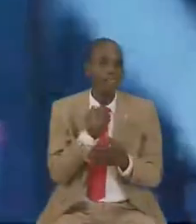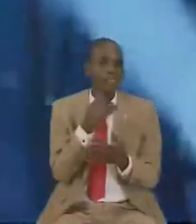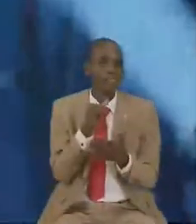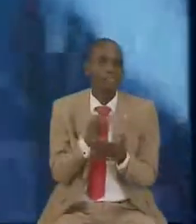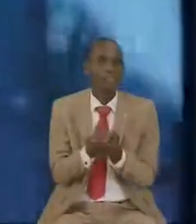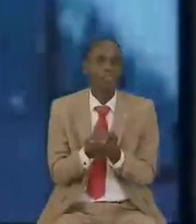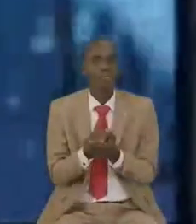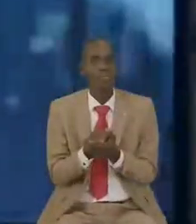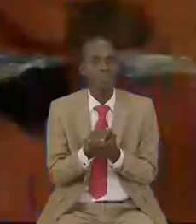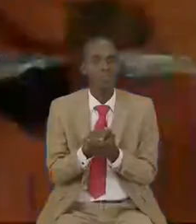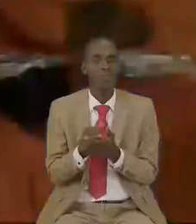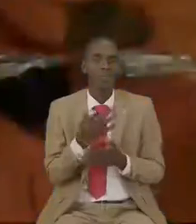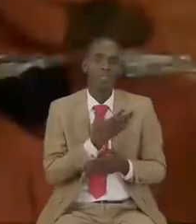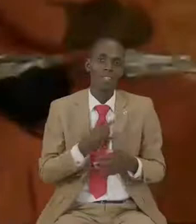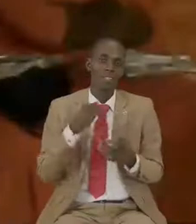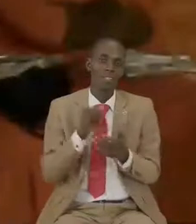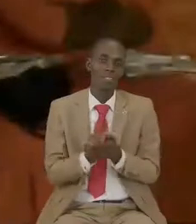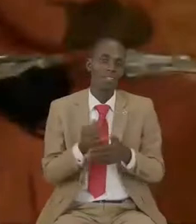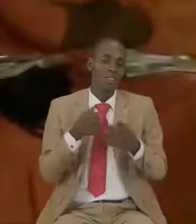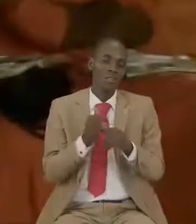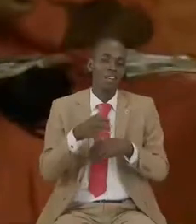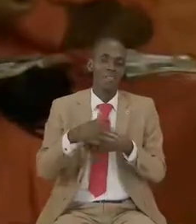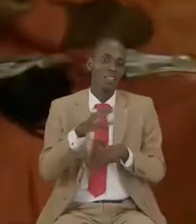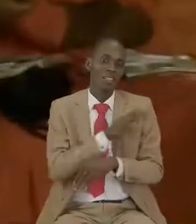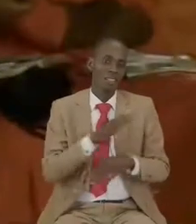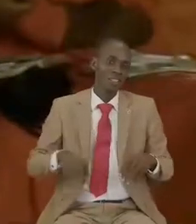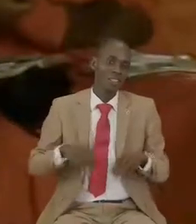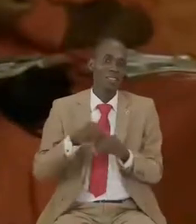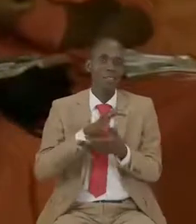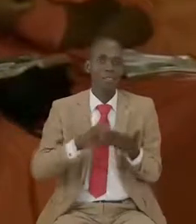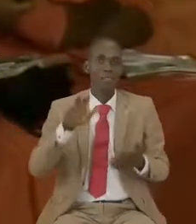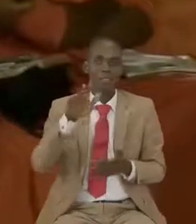disciples suivirent Christ. Verset 38.